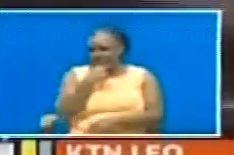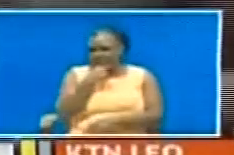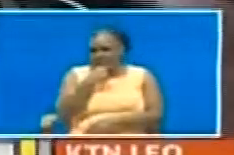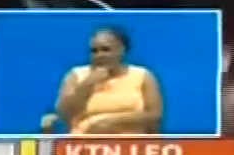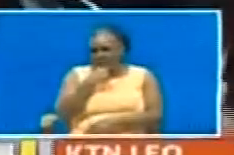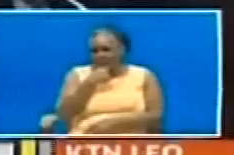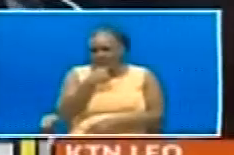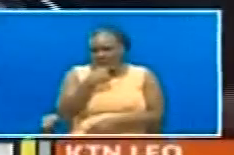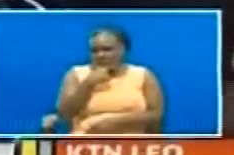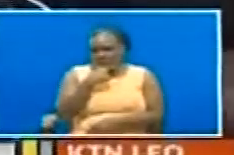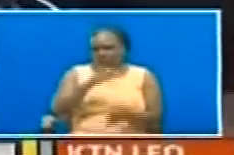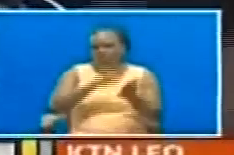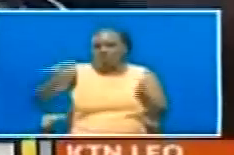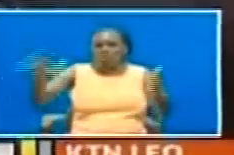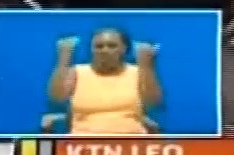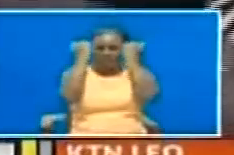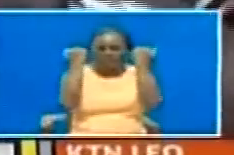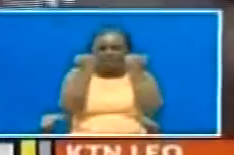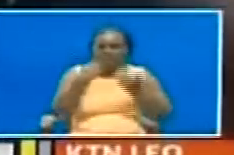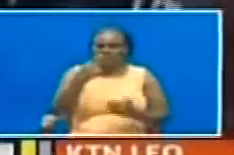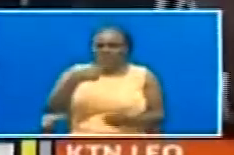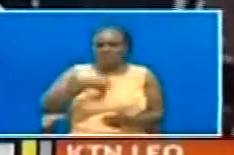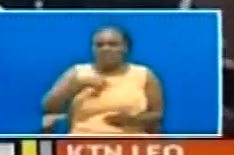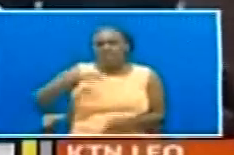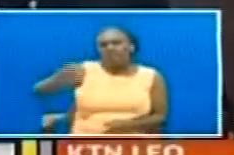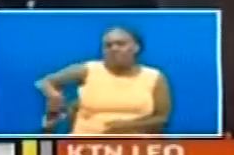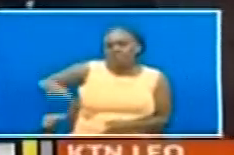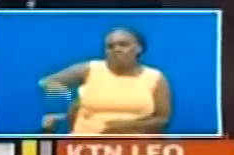mwezi wa 10 wakatupa hiyo kesi, wakasema nilichelewa